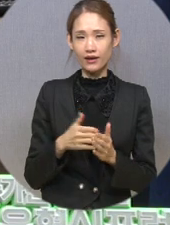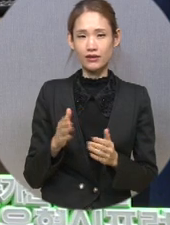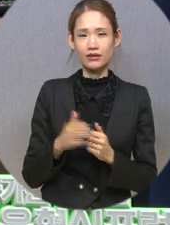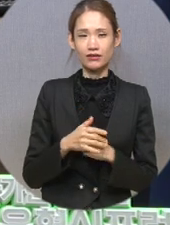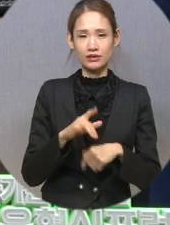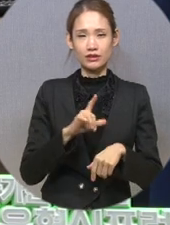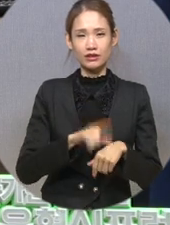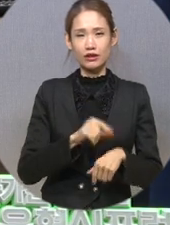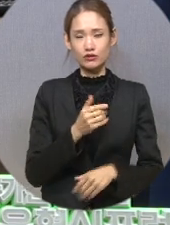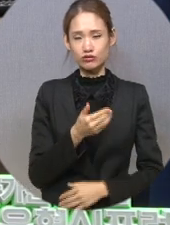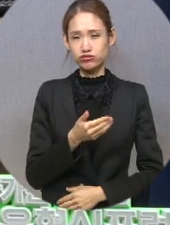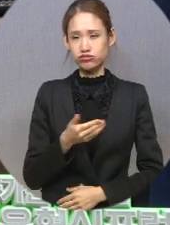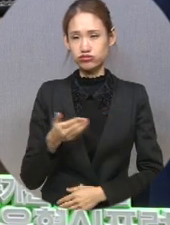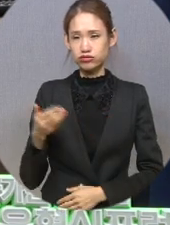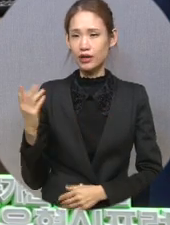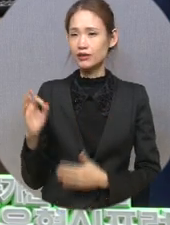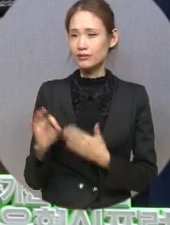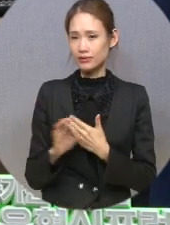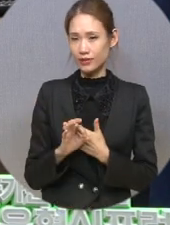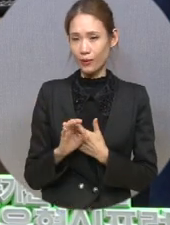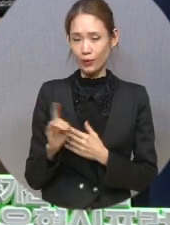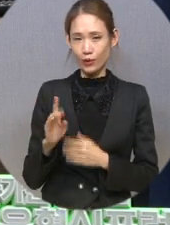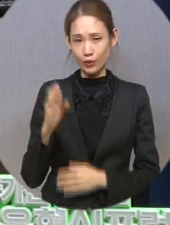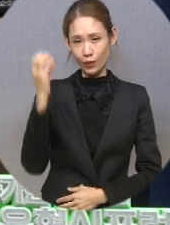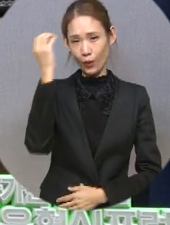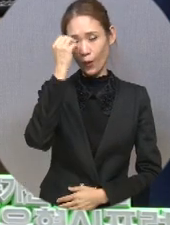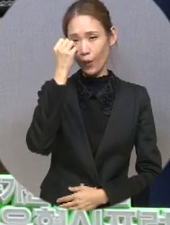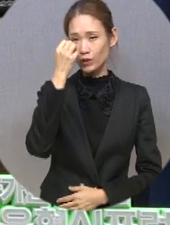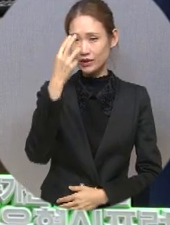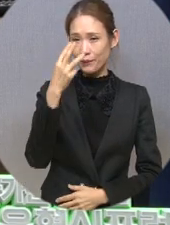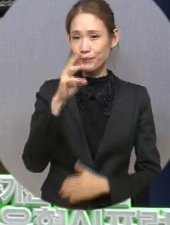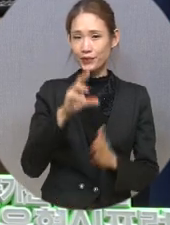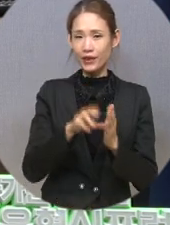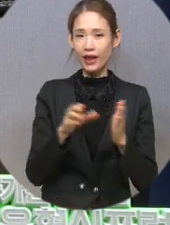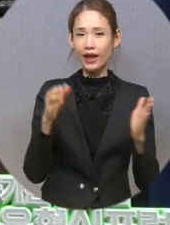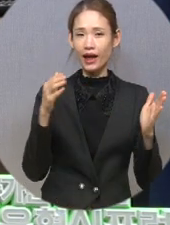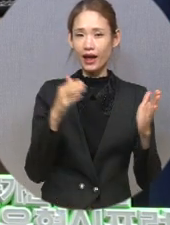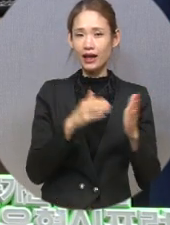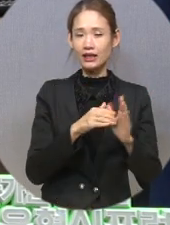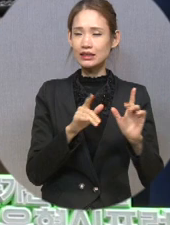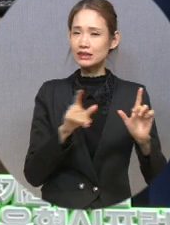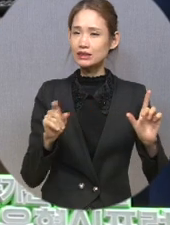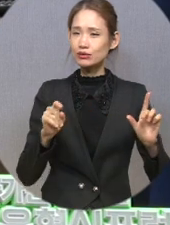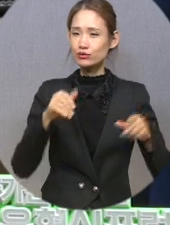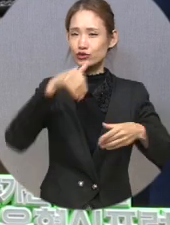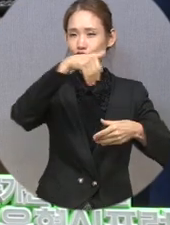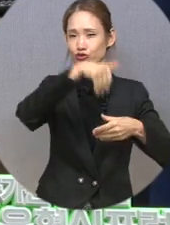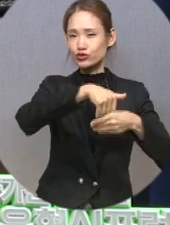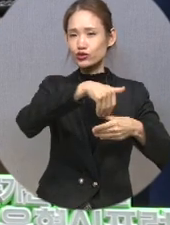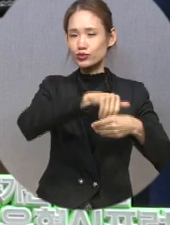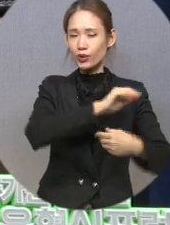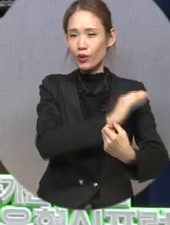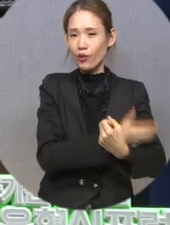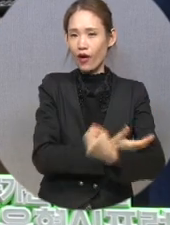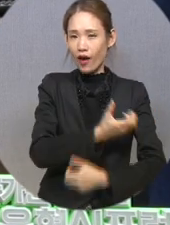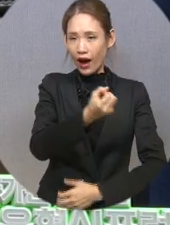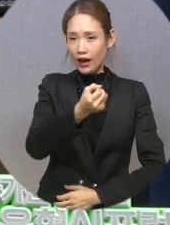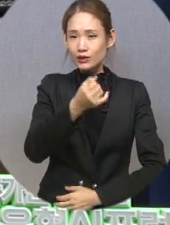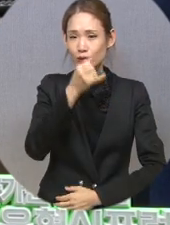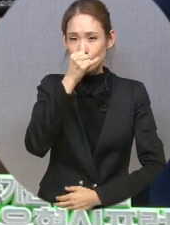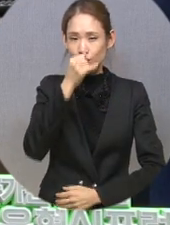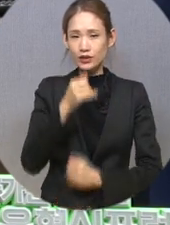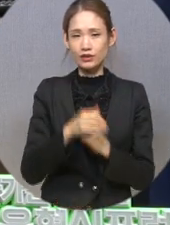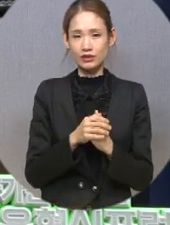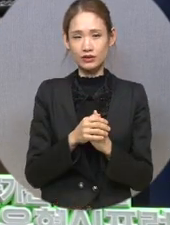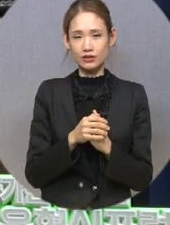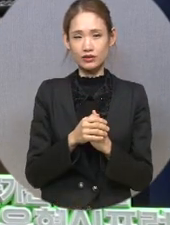가면, 지금 이제 고등학교 3학년까지는 일부 투표권을 가지고 있습니다만, 뭐, 유치원생이나, 그 다음에